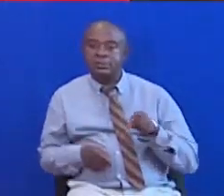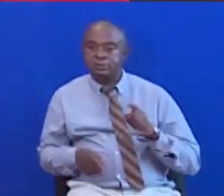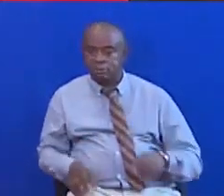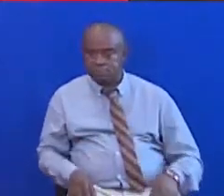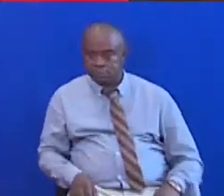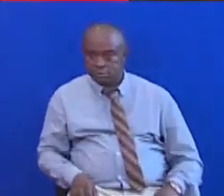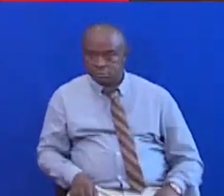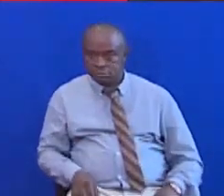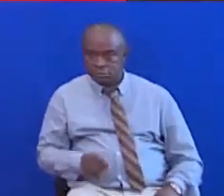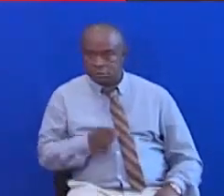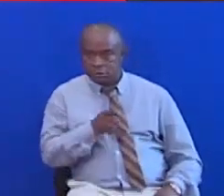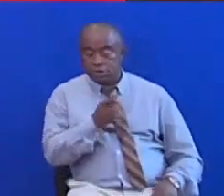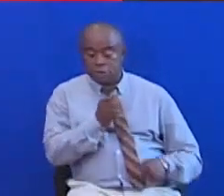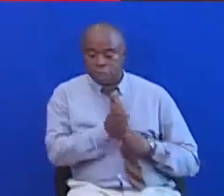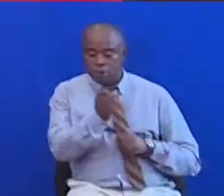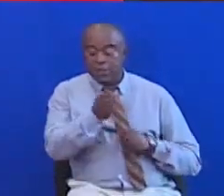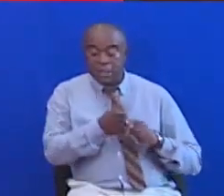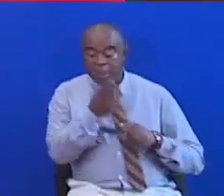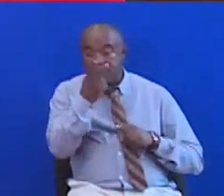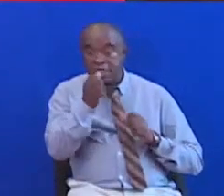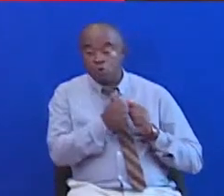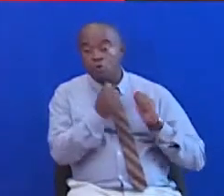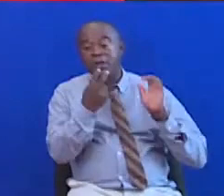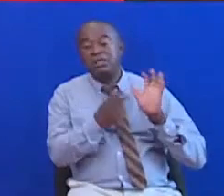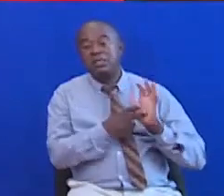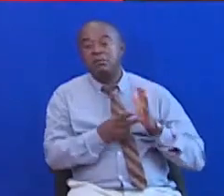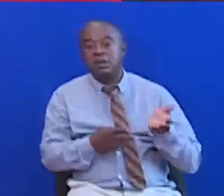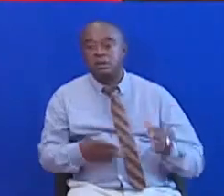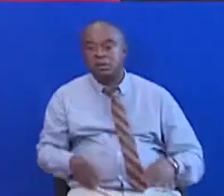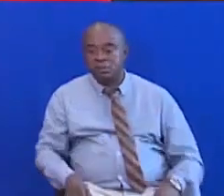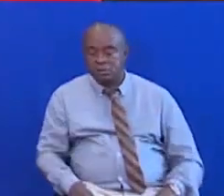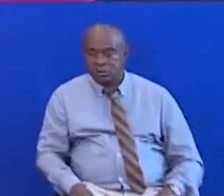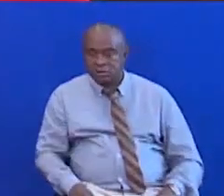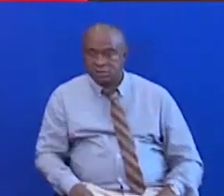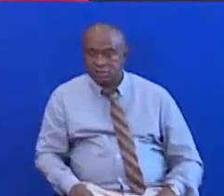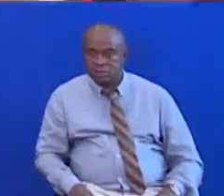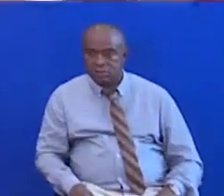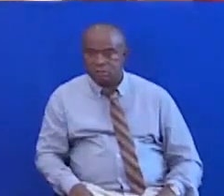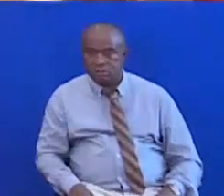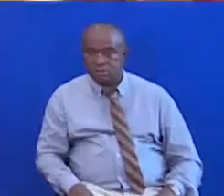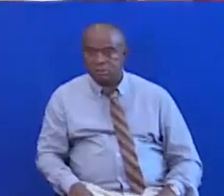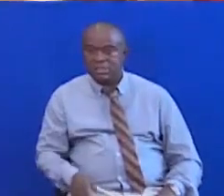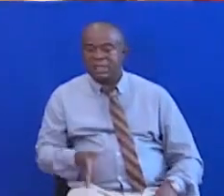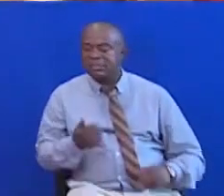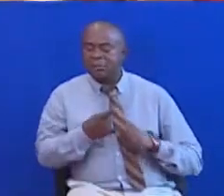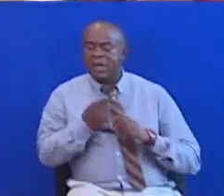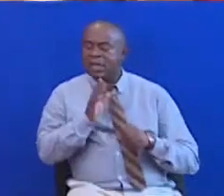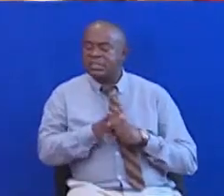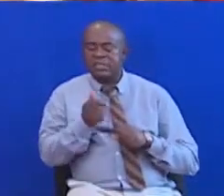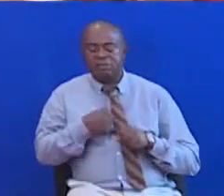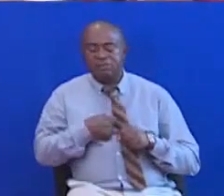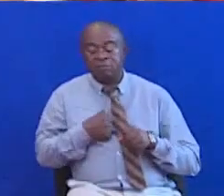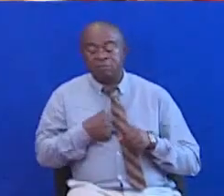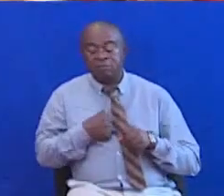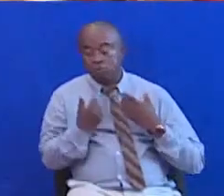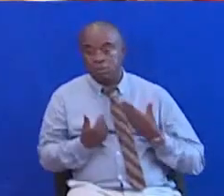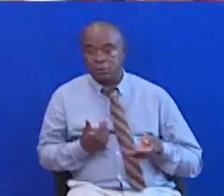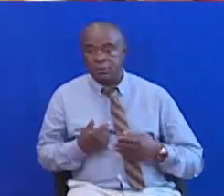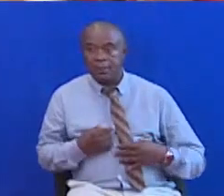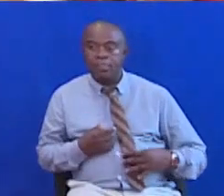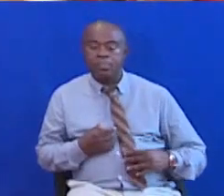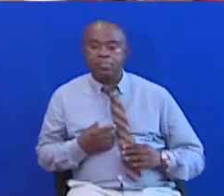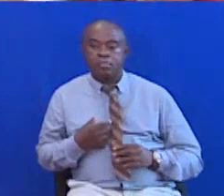zitajengwa kilometa 217. Sasa siku zote nimekuwa nikisema kwamba